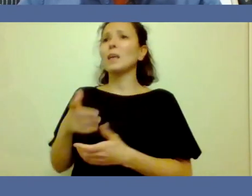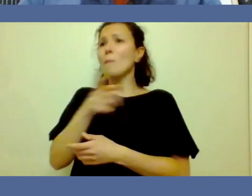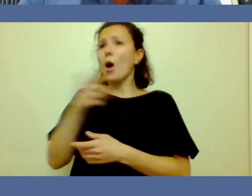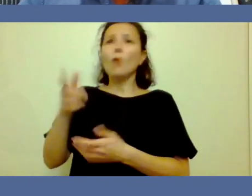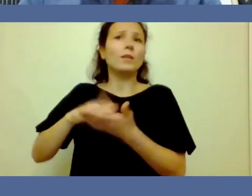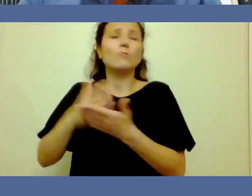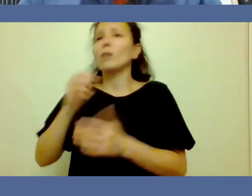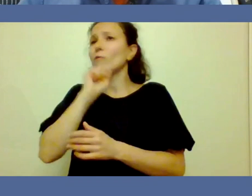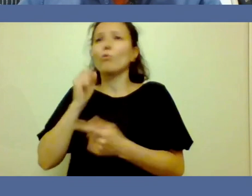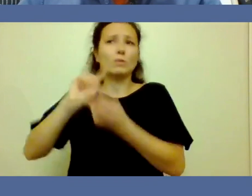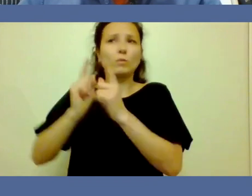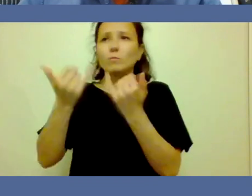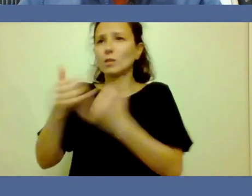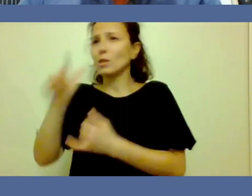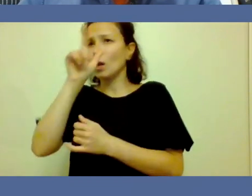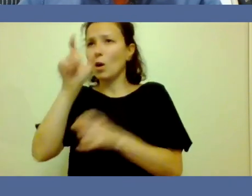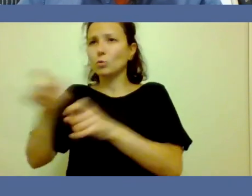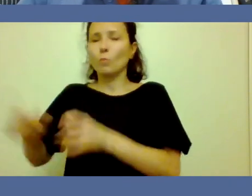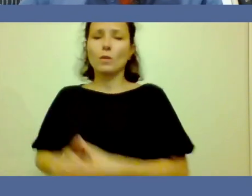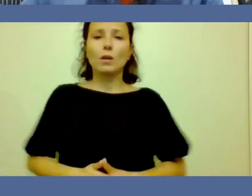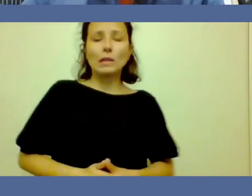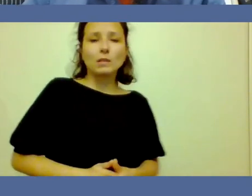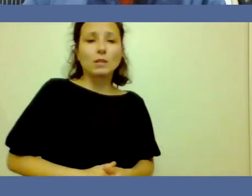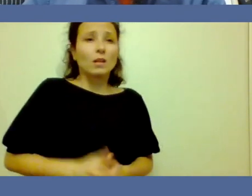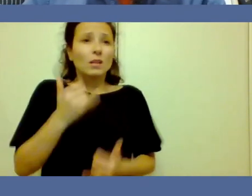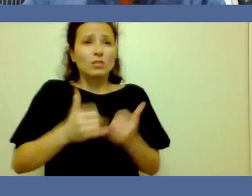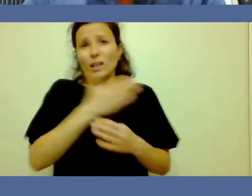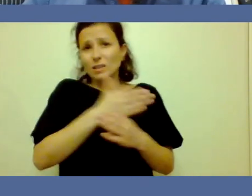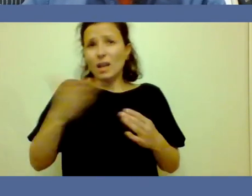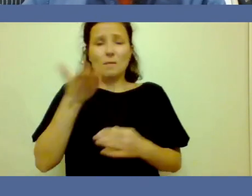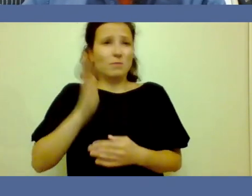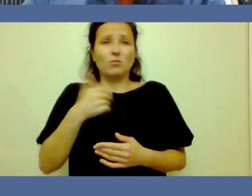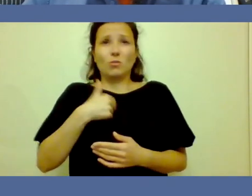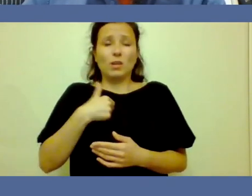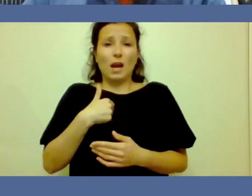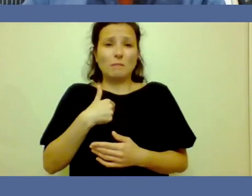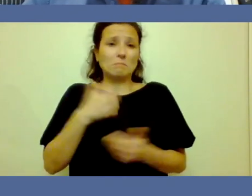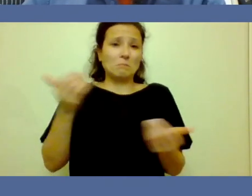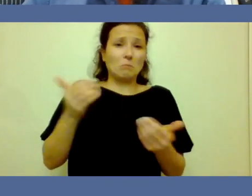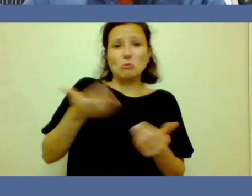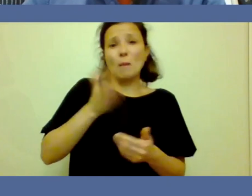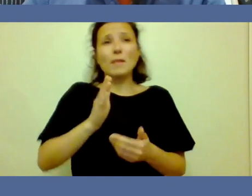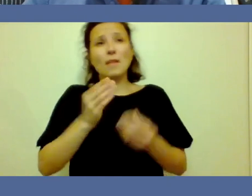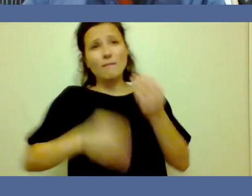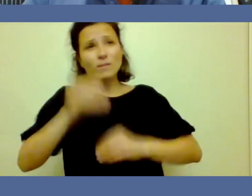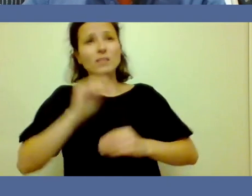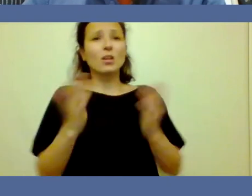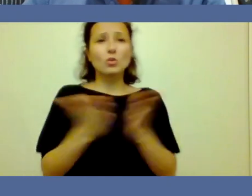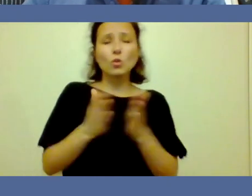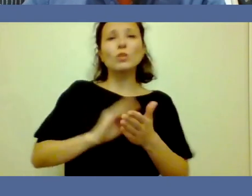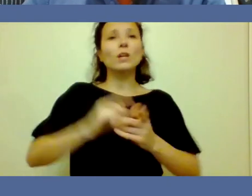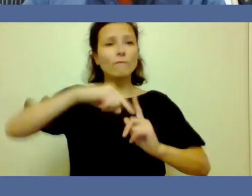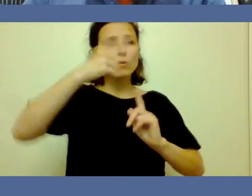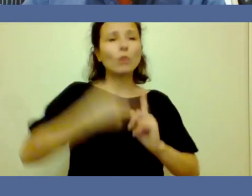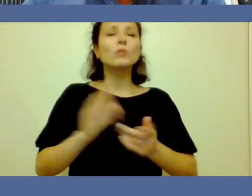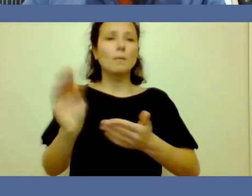spotykają się z innymi ludźmi. Więc jeżeli to dalej potrwa, to ja nie wykluczam, że ja będę również pisała więcej książek rocznie, bo jeżeli nie będę miała